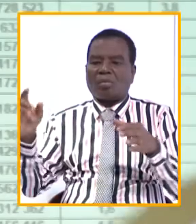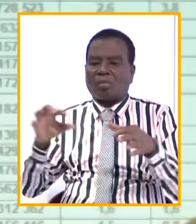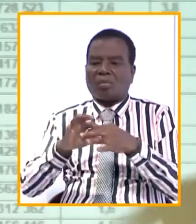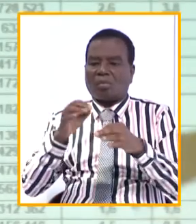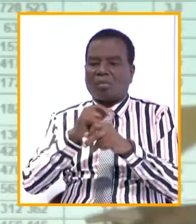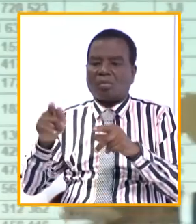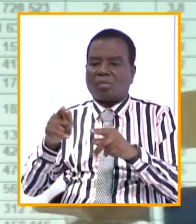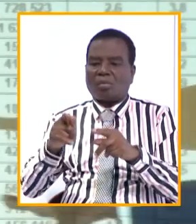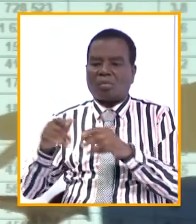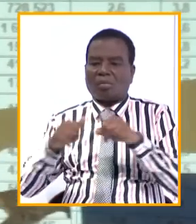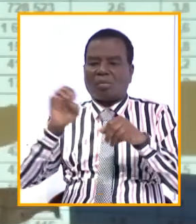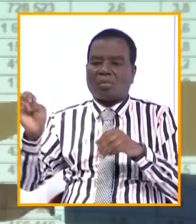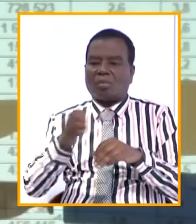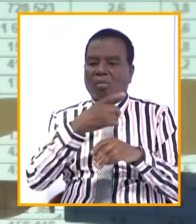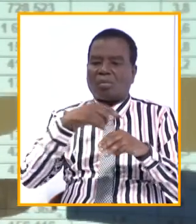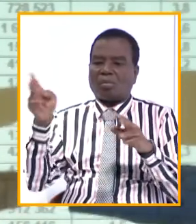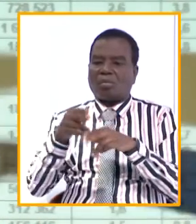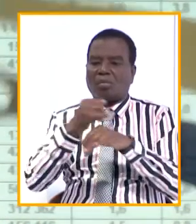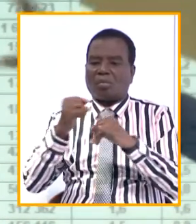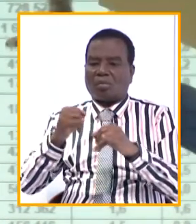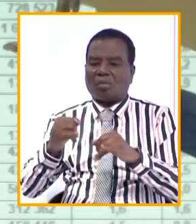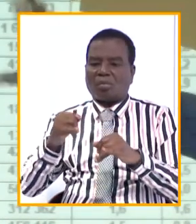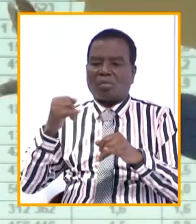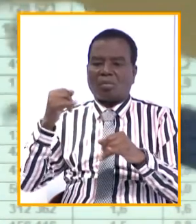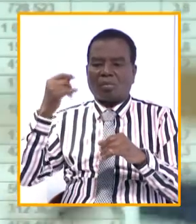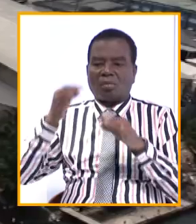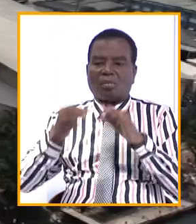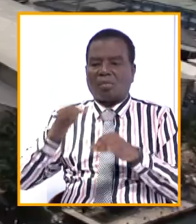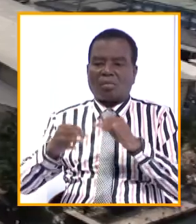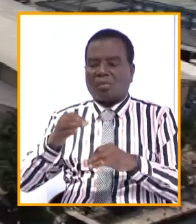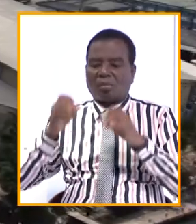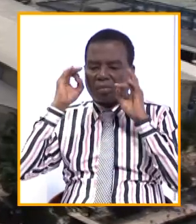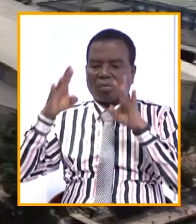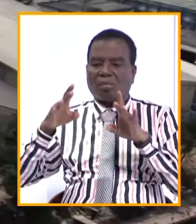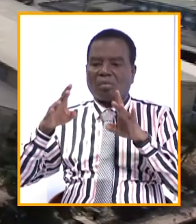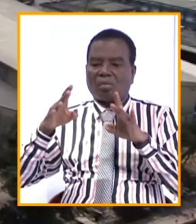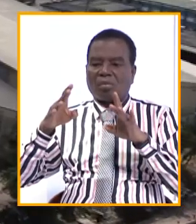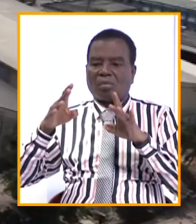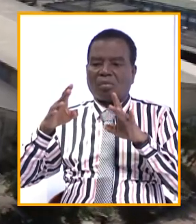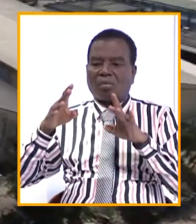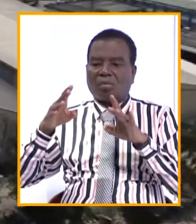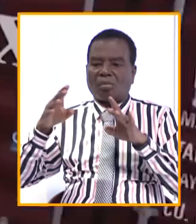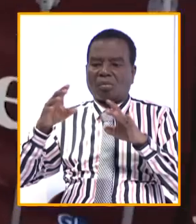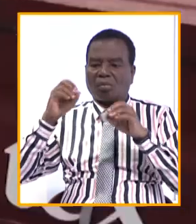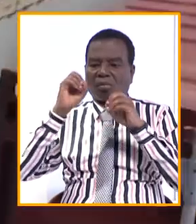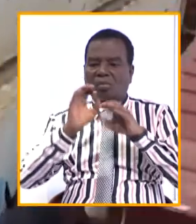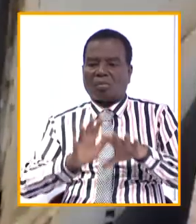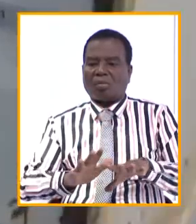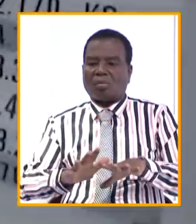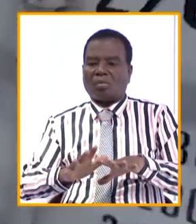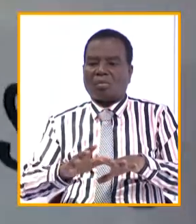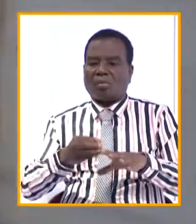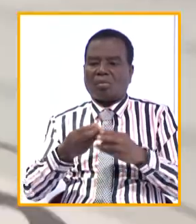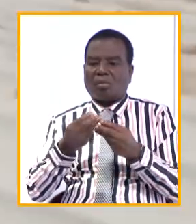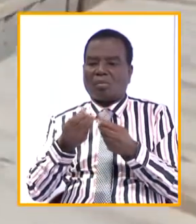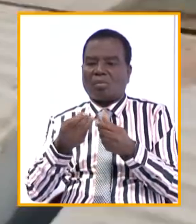les activités d'exportation de ces PME. En cas de survenance d'un risque, notamment la détérioration des